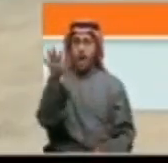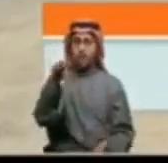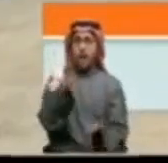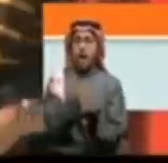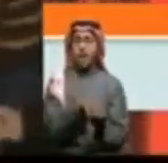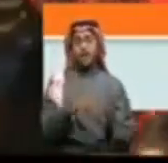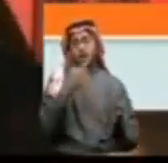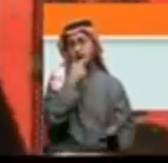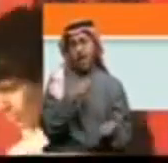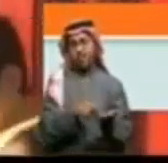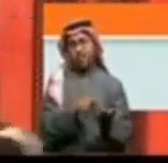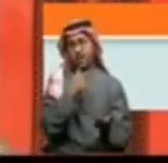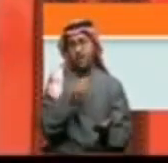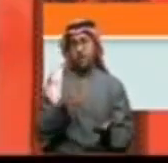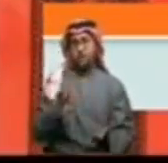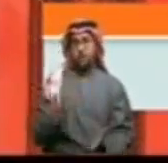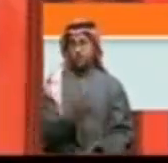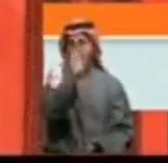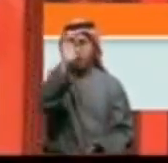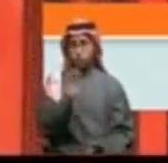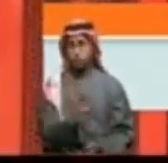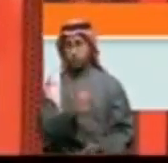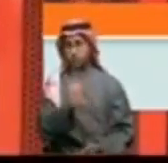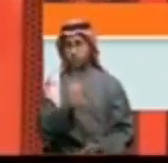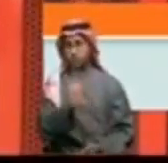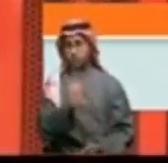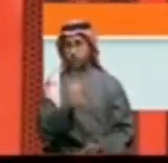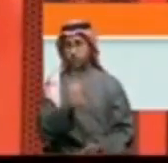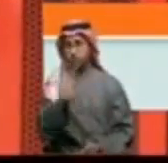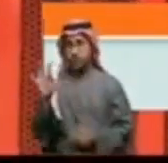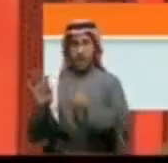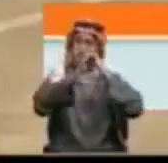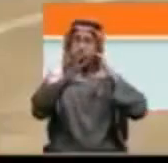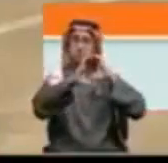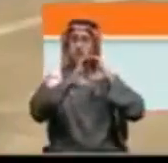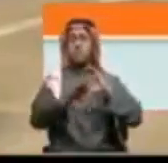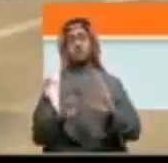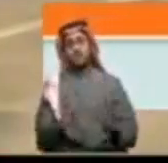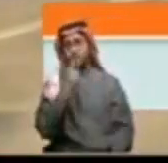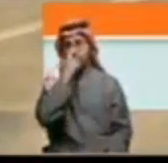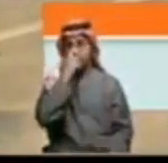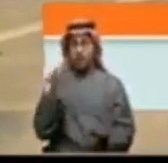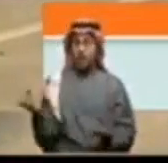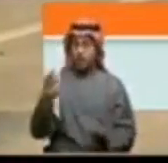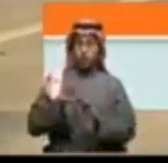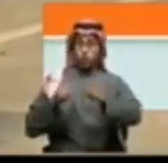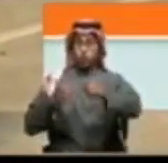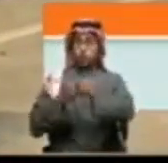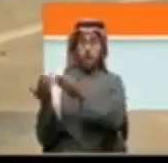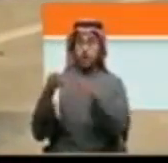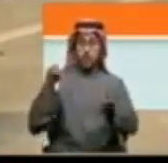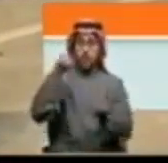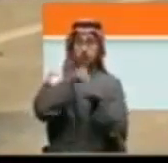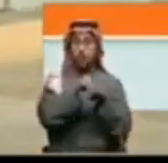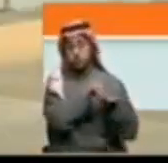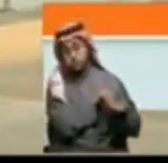هذه المواقع، مضاعفة بذلك عدد المواقع عن الماضي، ويتم نقل الزوار من هذه المواقع إلى